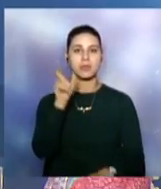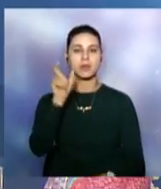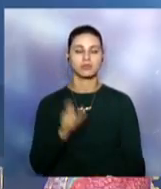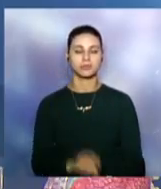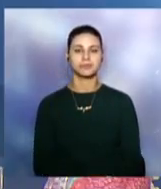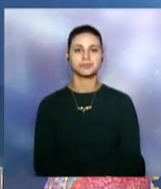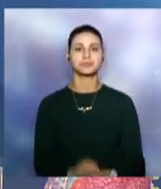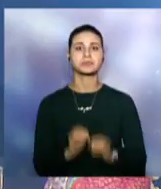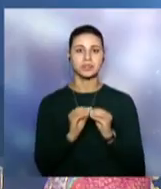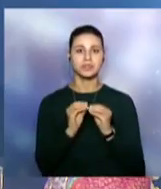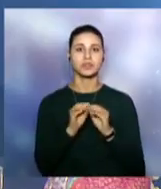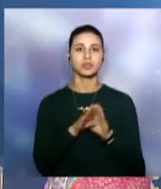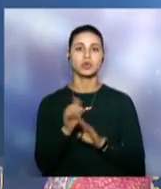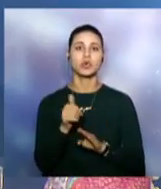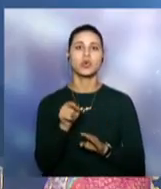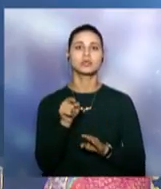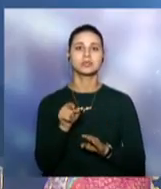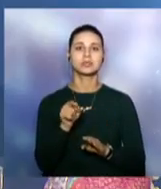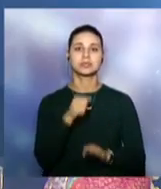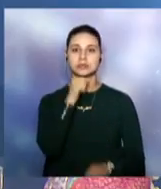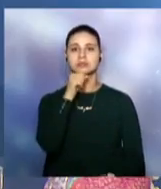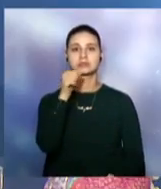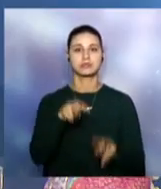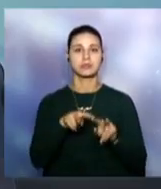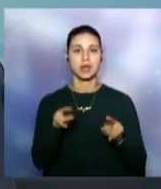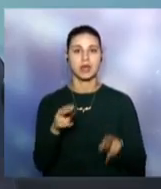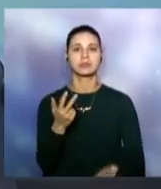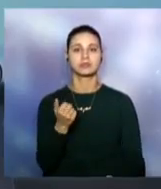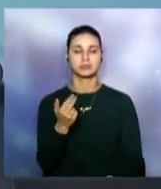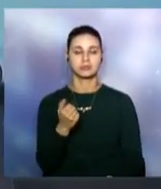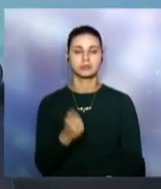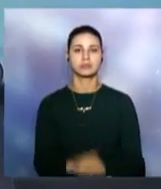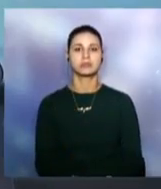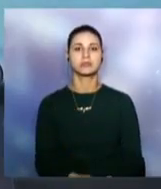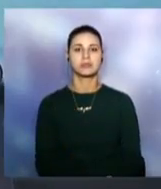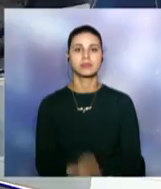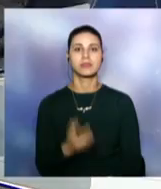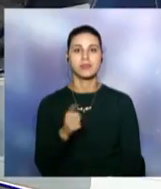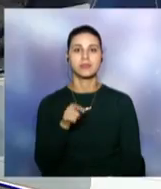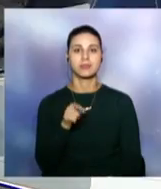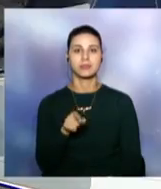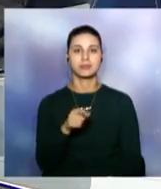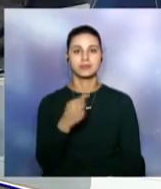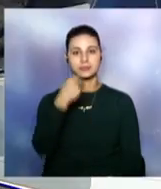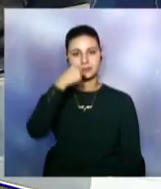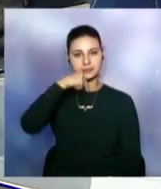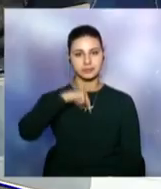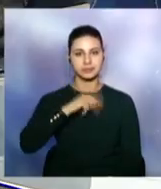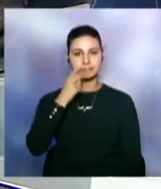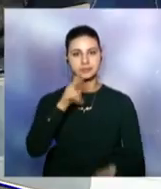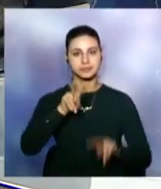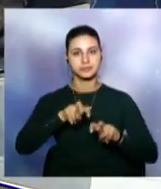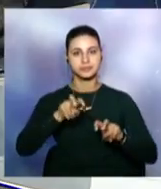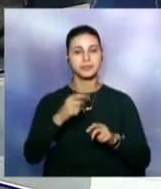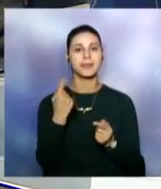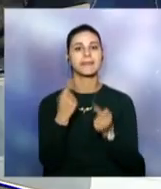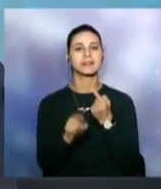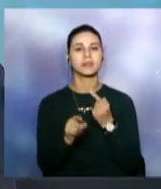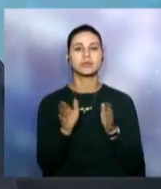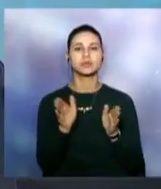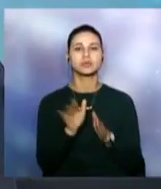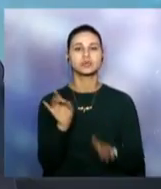ტექნიკურად ისევე სრულდება როგორც ზრდასრულებში რატო აბსოლუტურად ანუ ამ ნატურიანი მოწყობილობით ვარ გასხოვებული უფრო მცირე